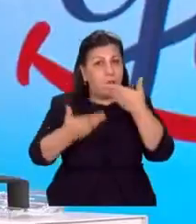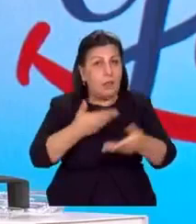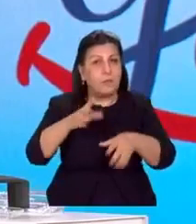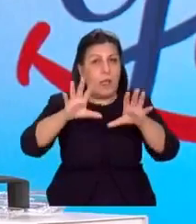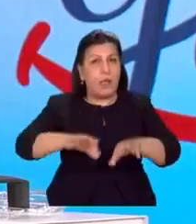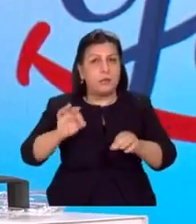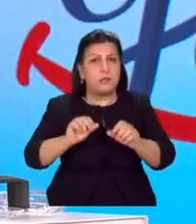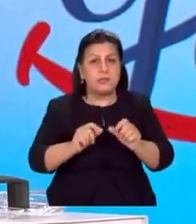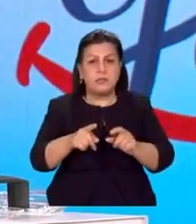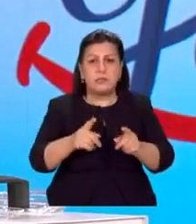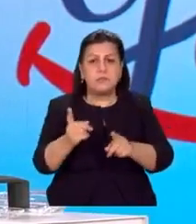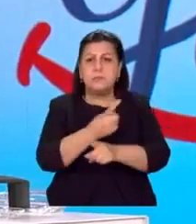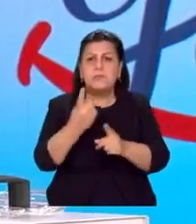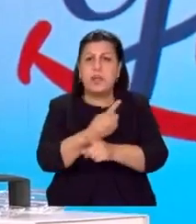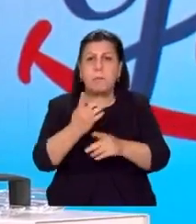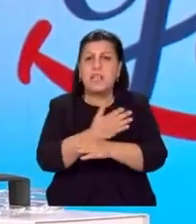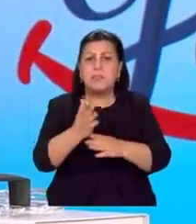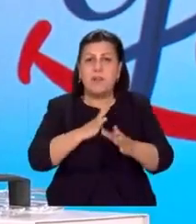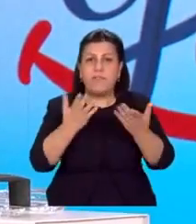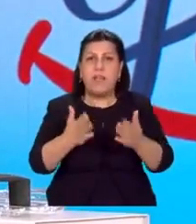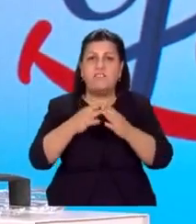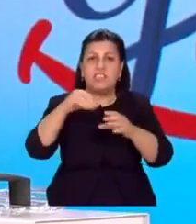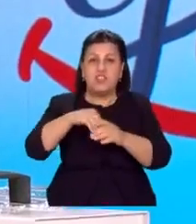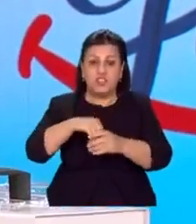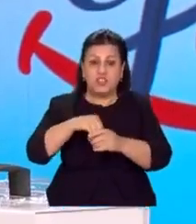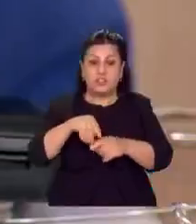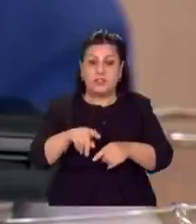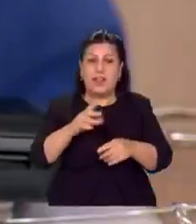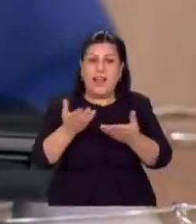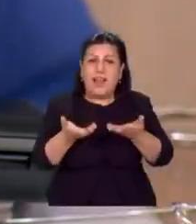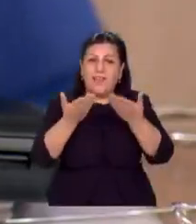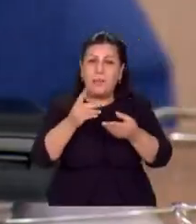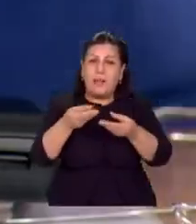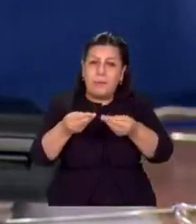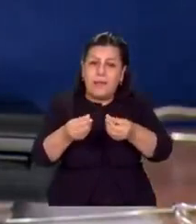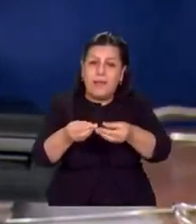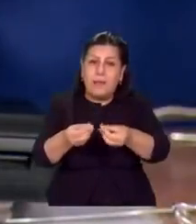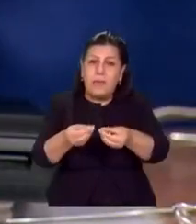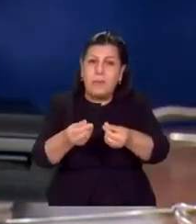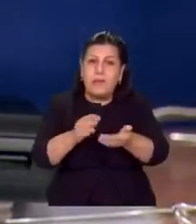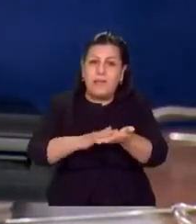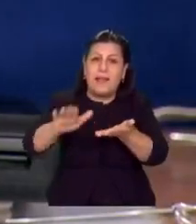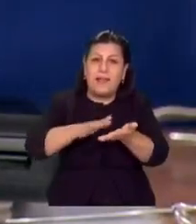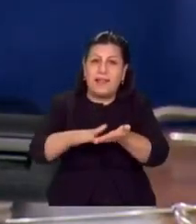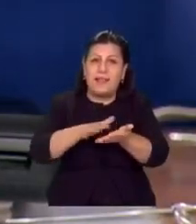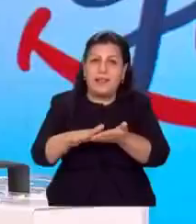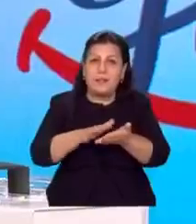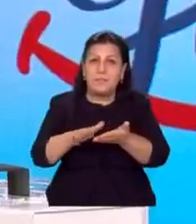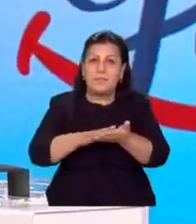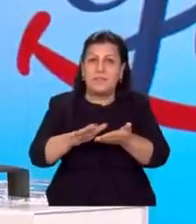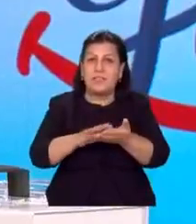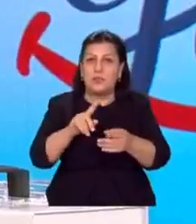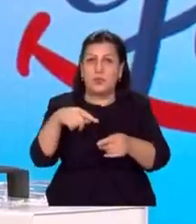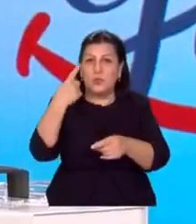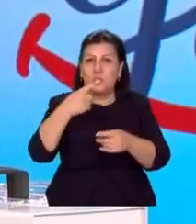hazır cihazlarda var bunu yapabileceğiniz böyle elinize için attığınızda Bu bir kayganlık da gelecek O gelen kayganlık Aslında